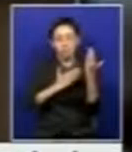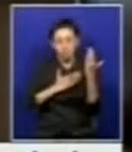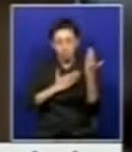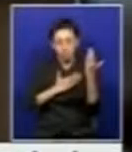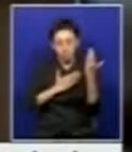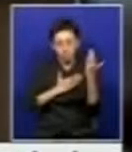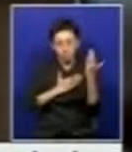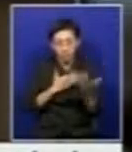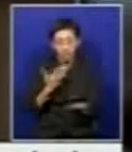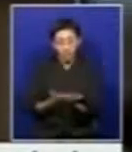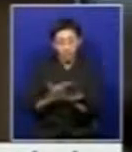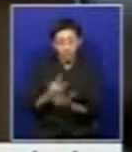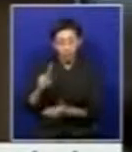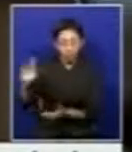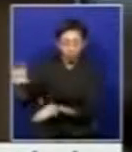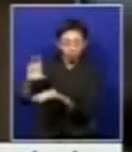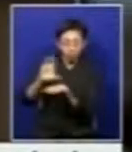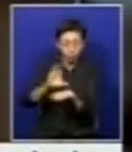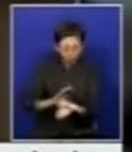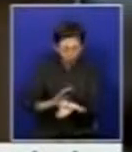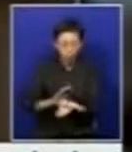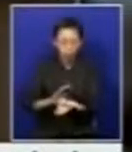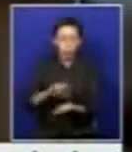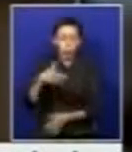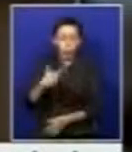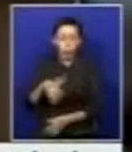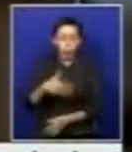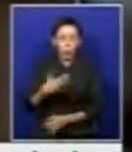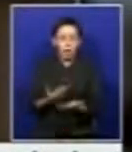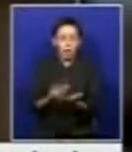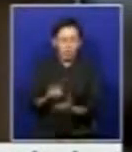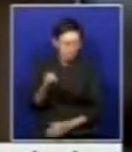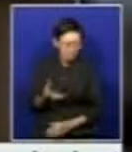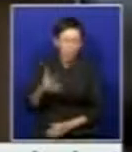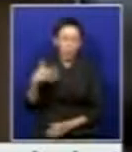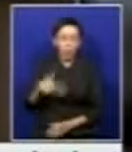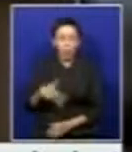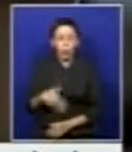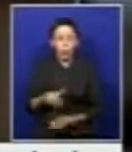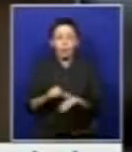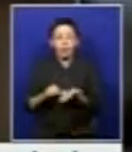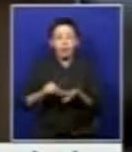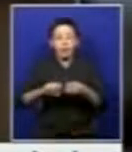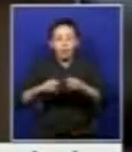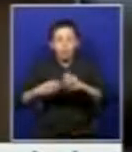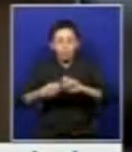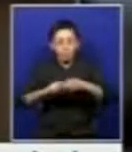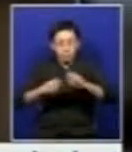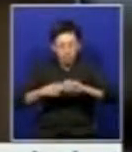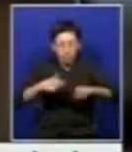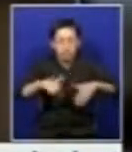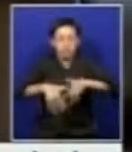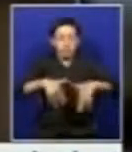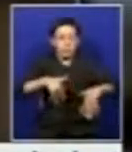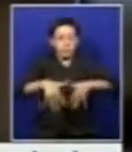จะนำเม็ดเงินซึ่งมีมูลค่ามหาศาลนำไปใช้ในการแก้ไขปัญหาให้กับพี่น้องประช